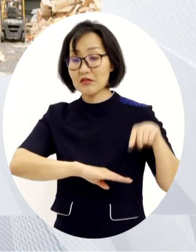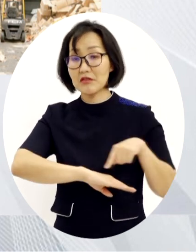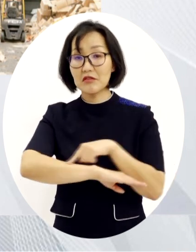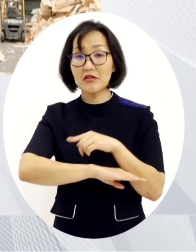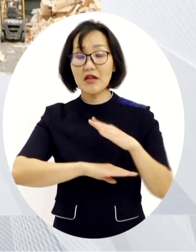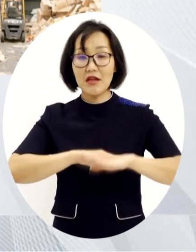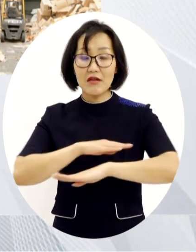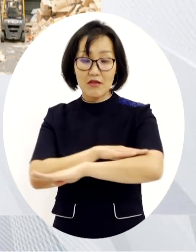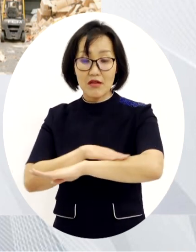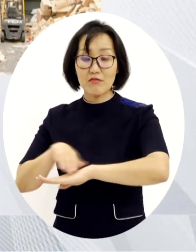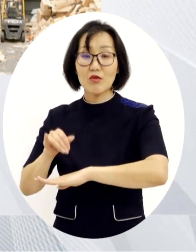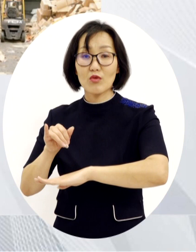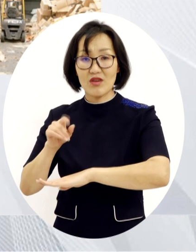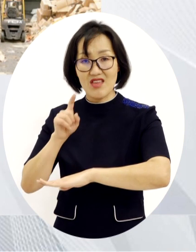дээр